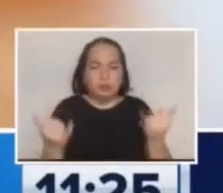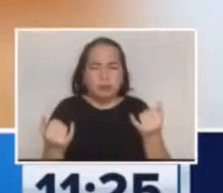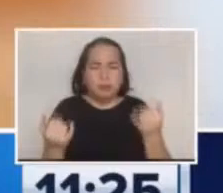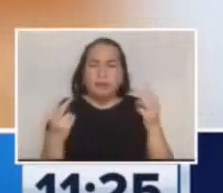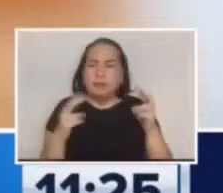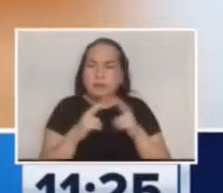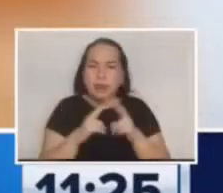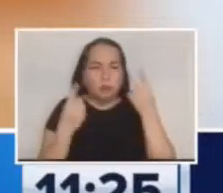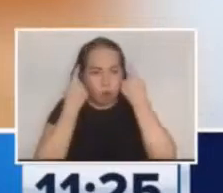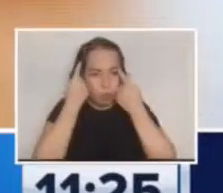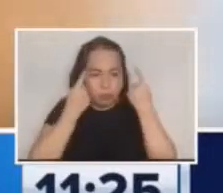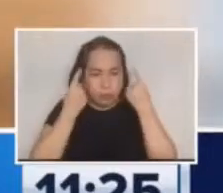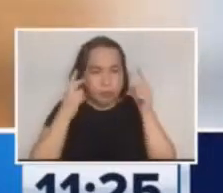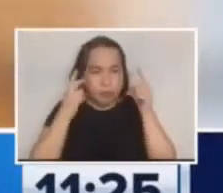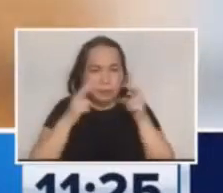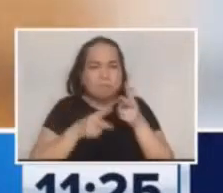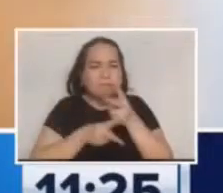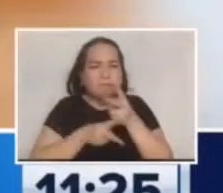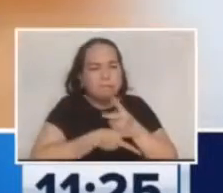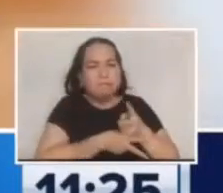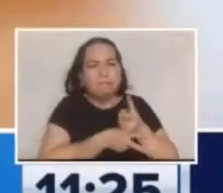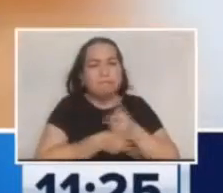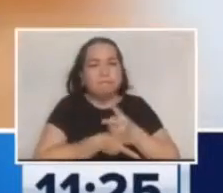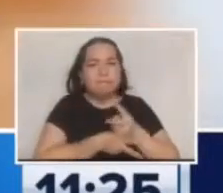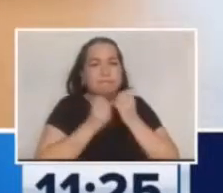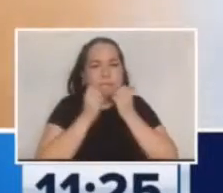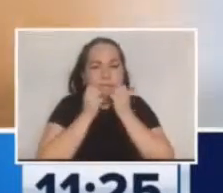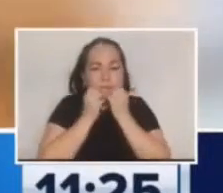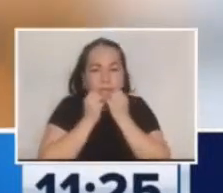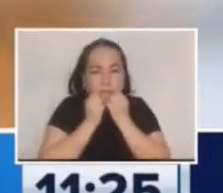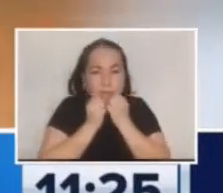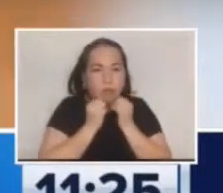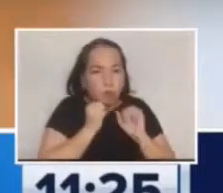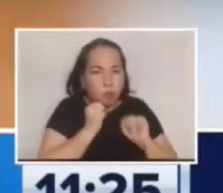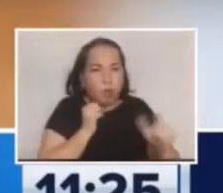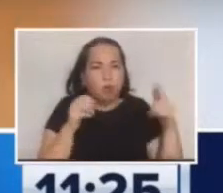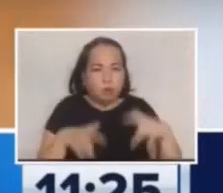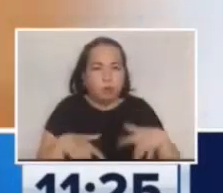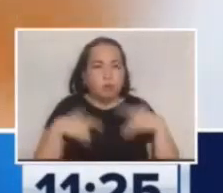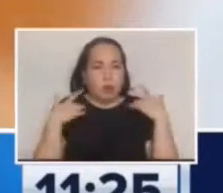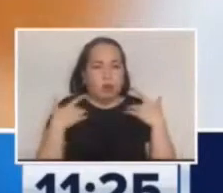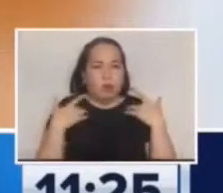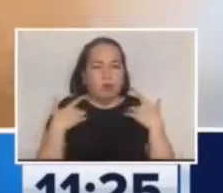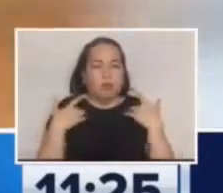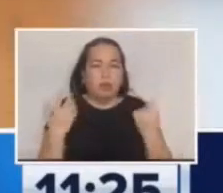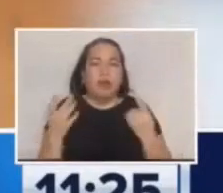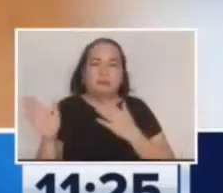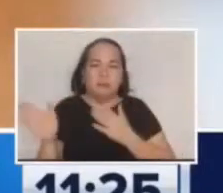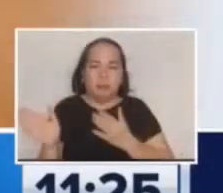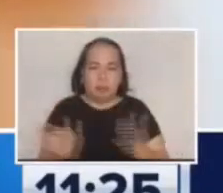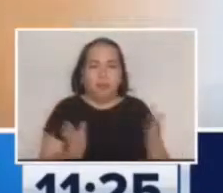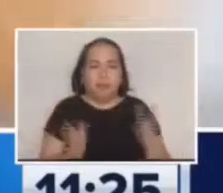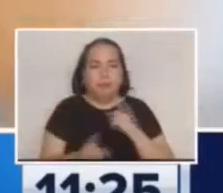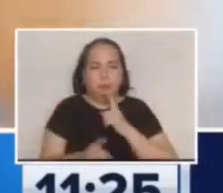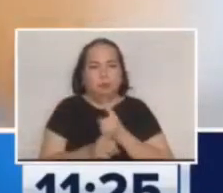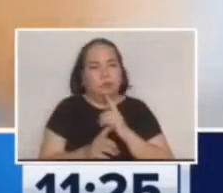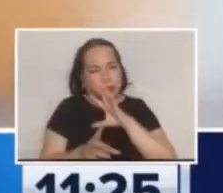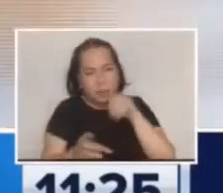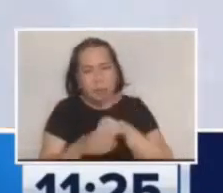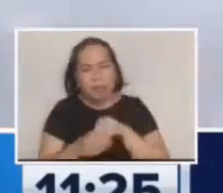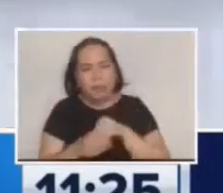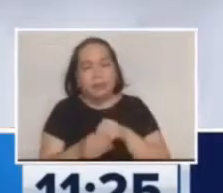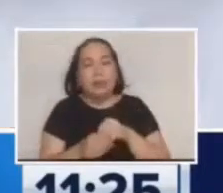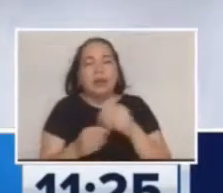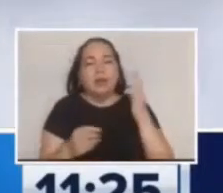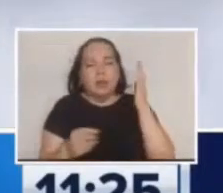yung panahon, kaya marami dito sa mga bagay na ito na magiging kasama dun sa bagong pamamaraan ng